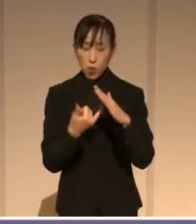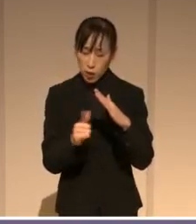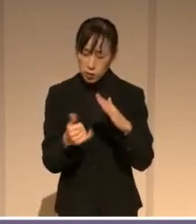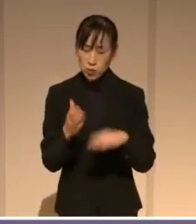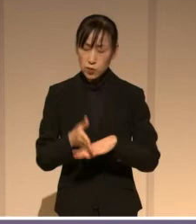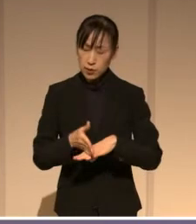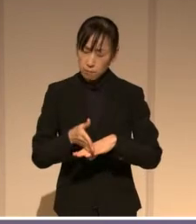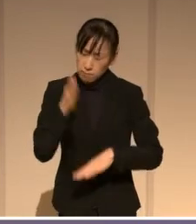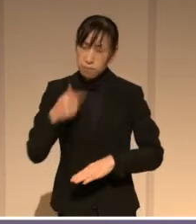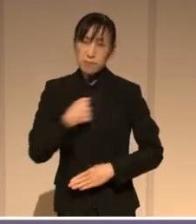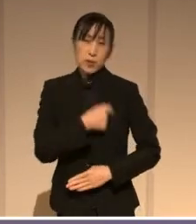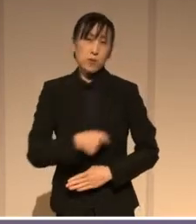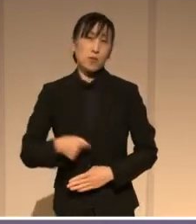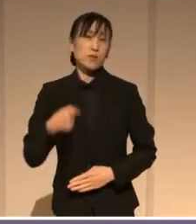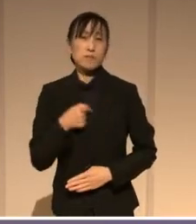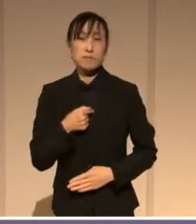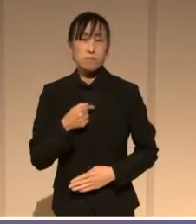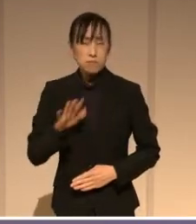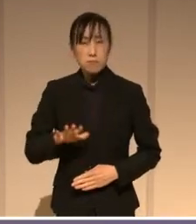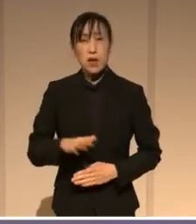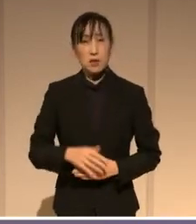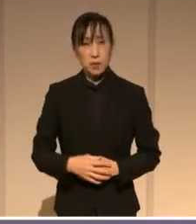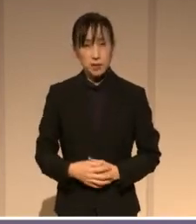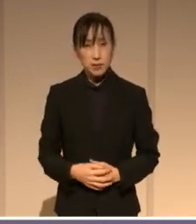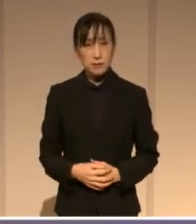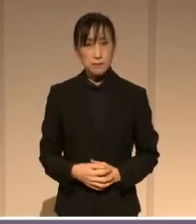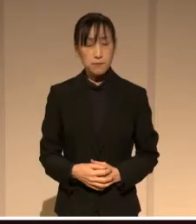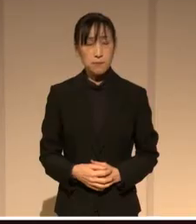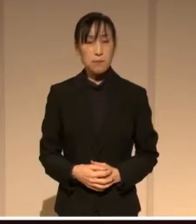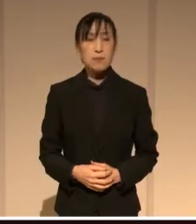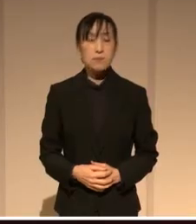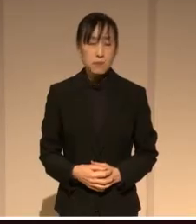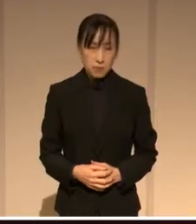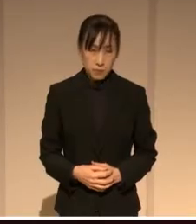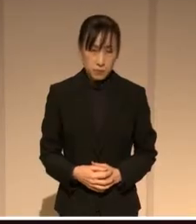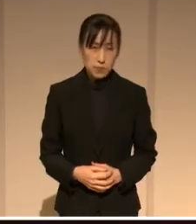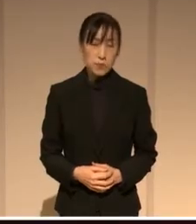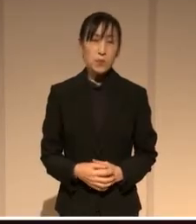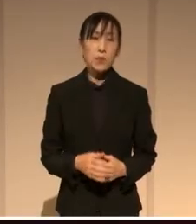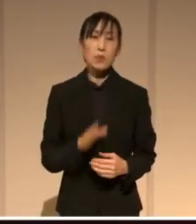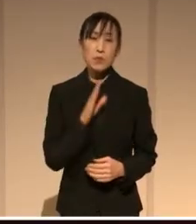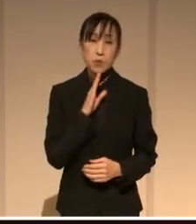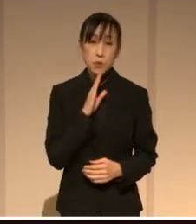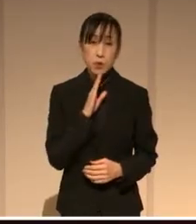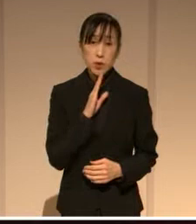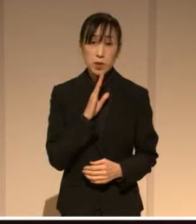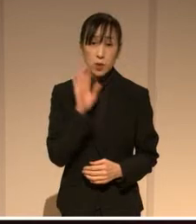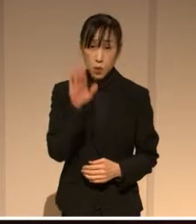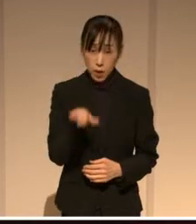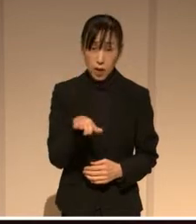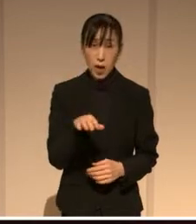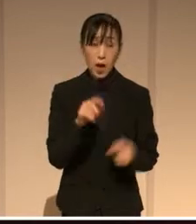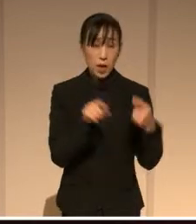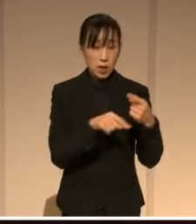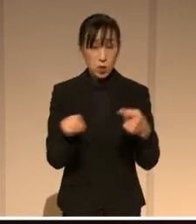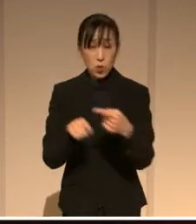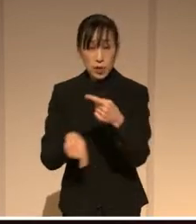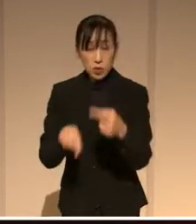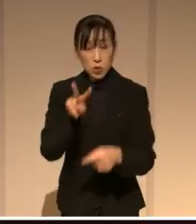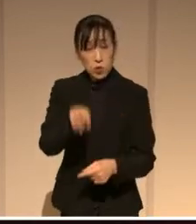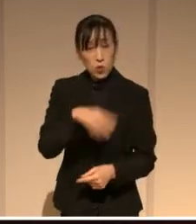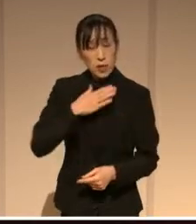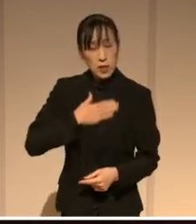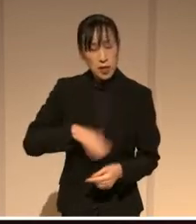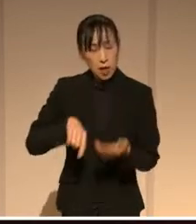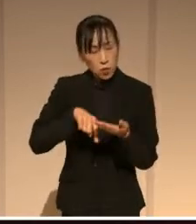ですあの本当にね今後これからここの理解を深めるっていうことが大切になってくると思うんです